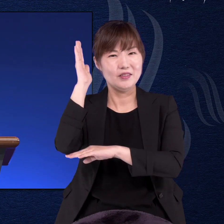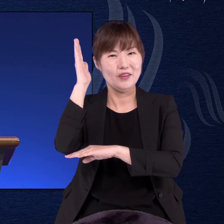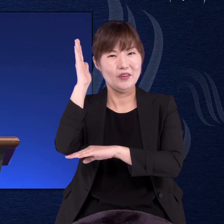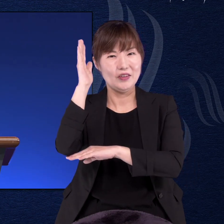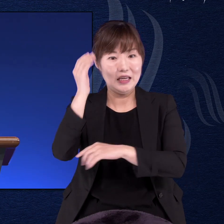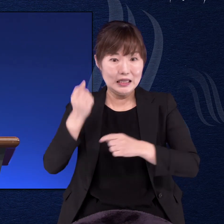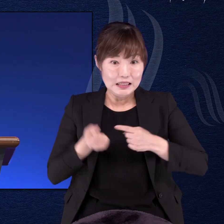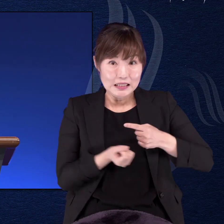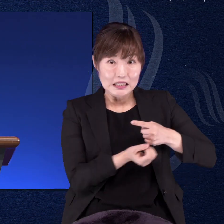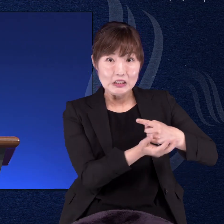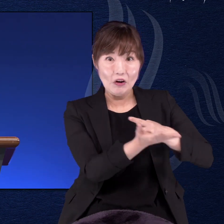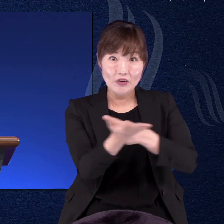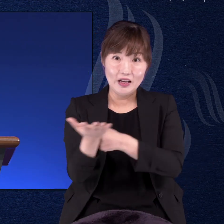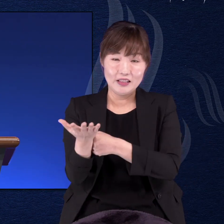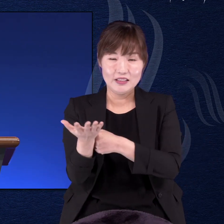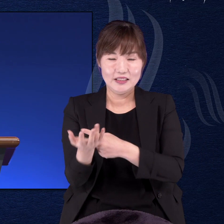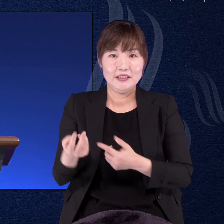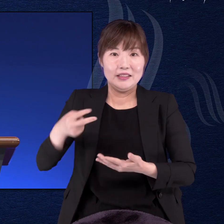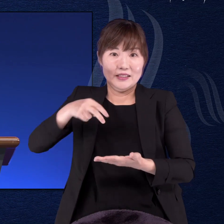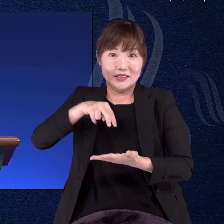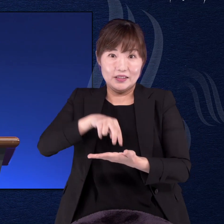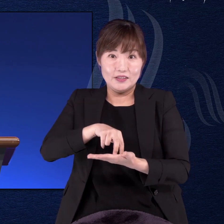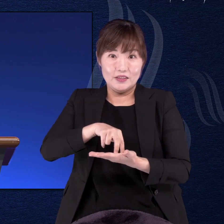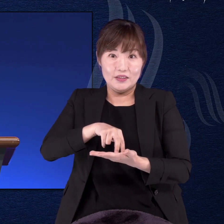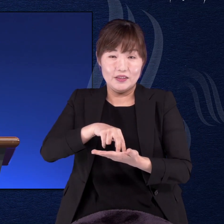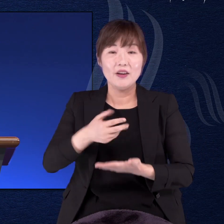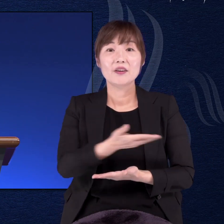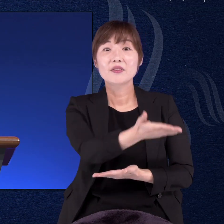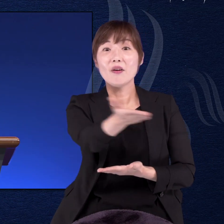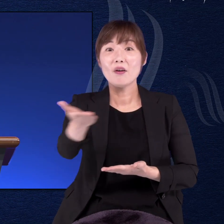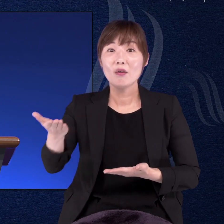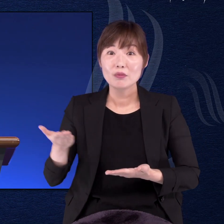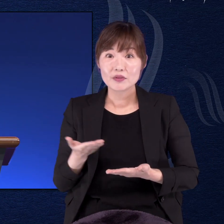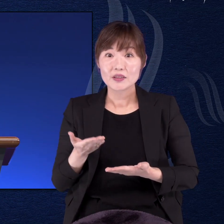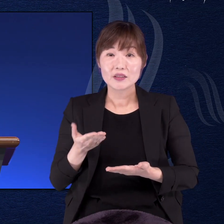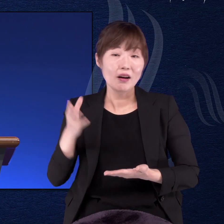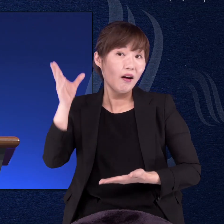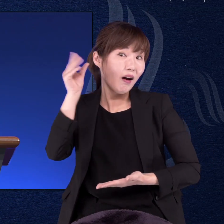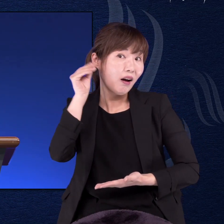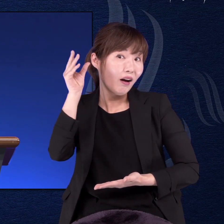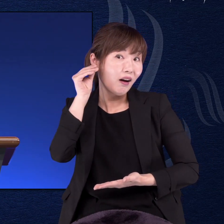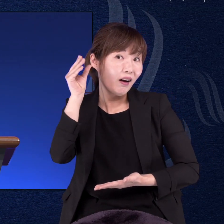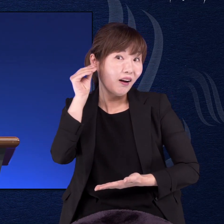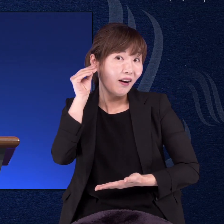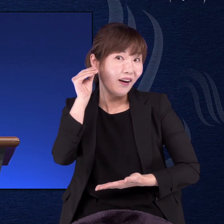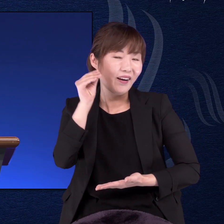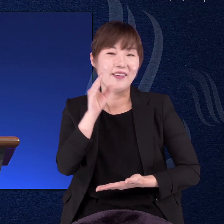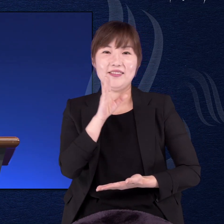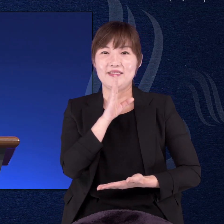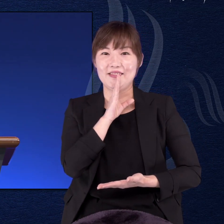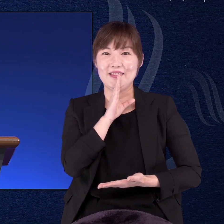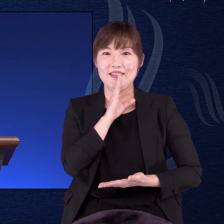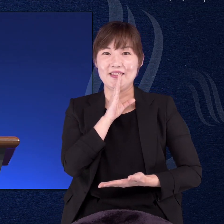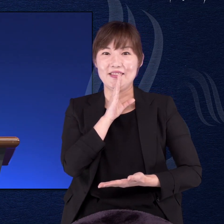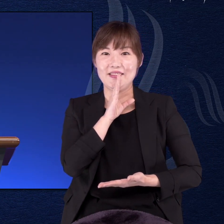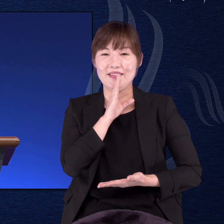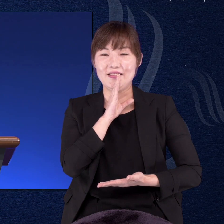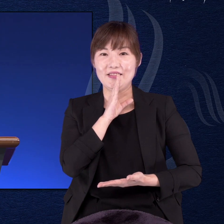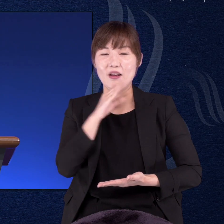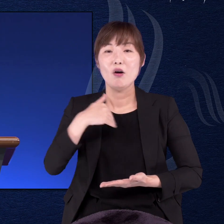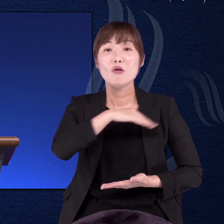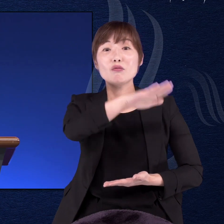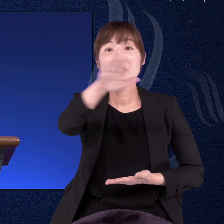여러분들은 또 말씀을 듣는 그런 자리에 계시고요. 우리는 여러 자리에